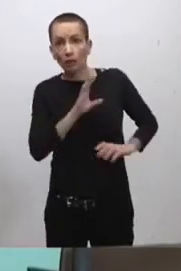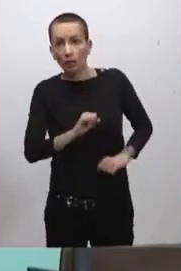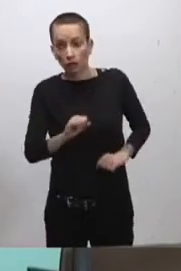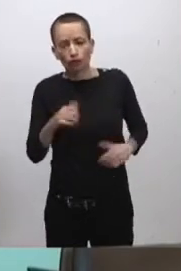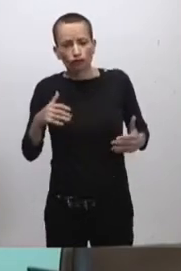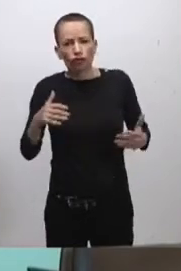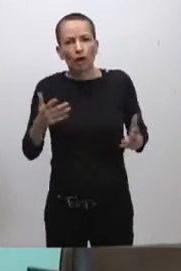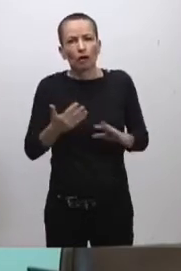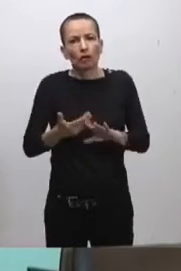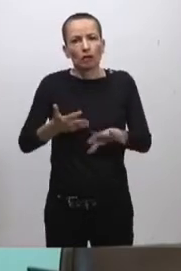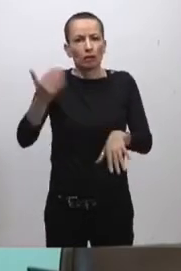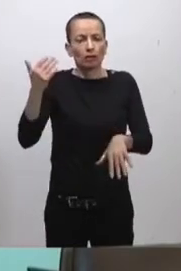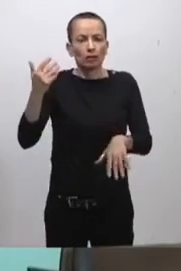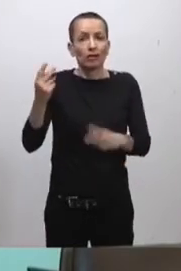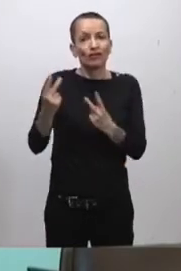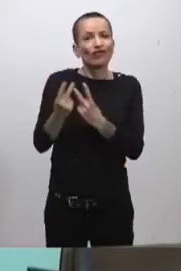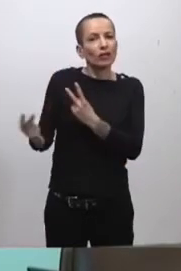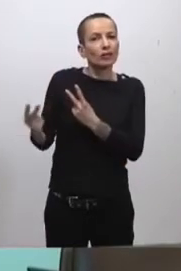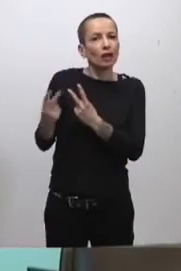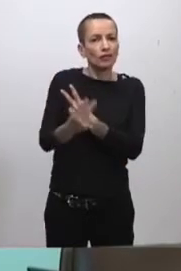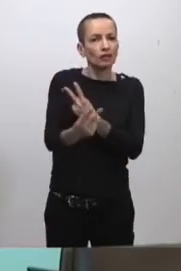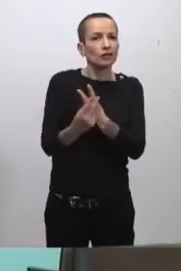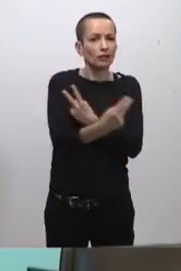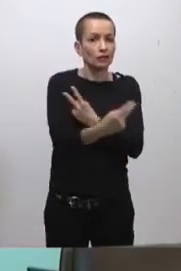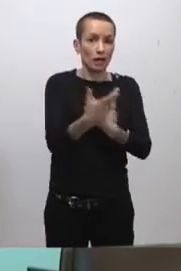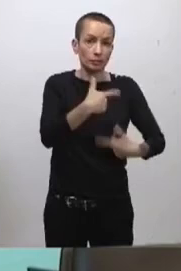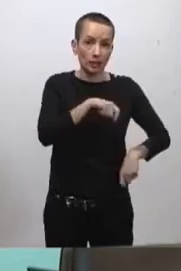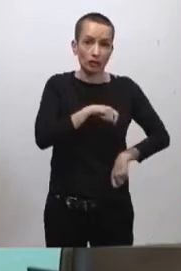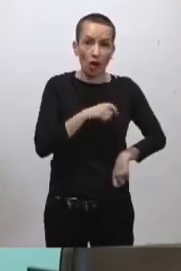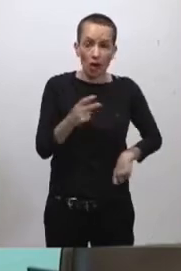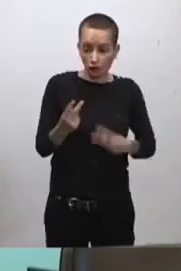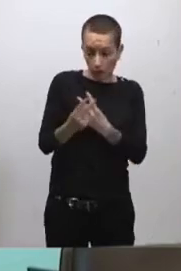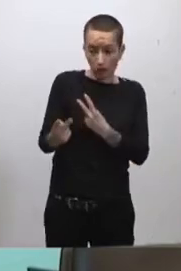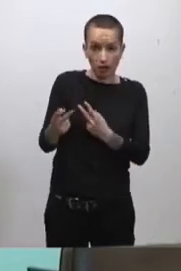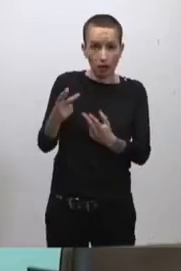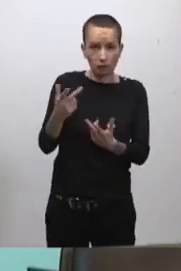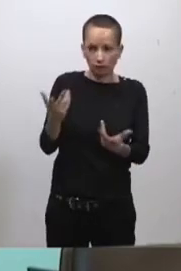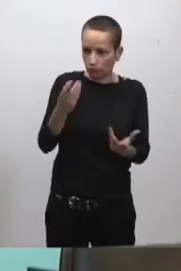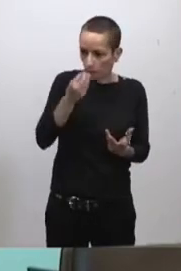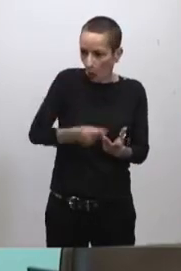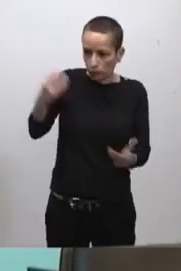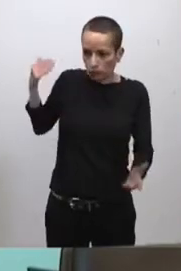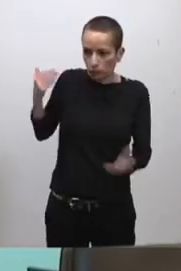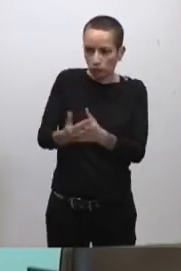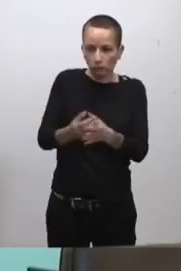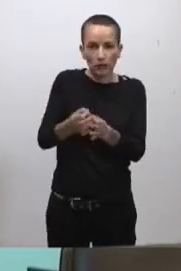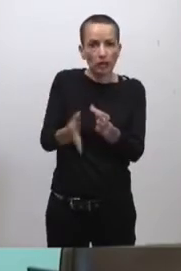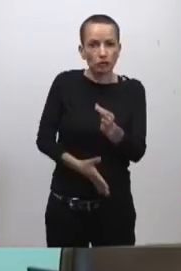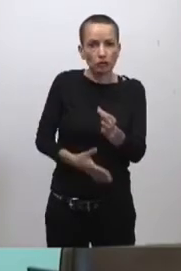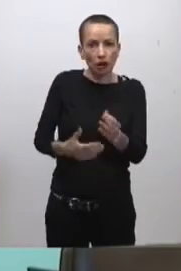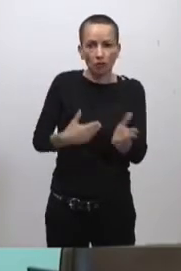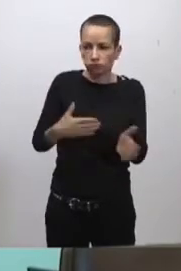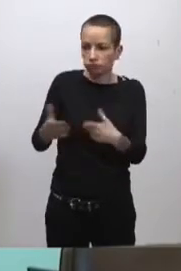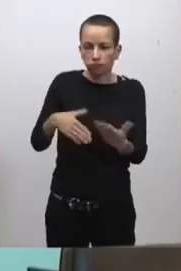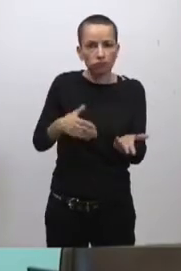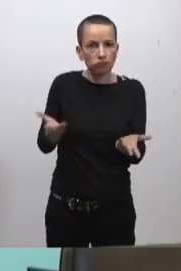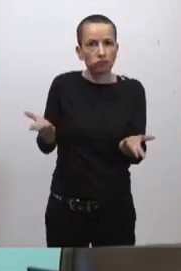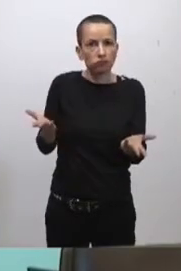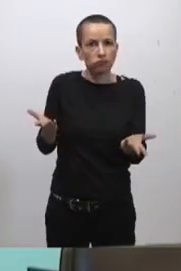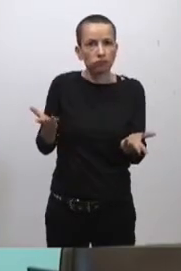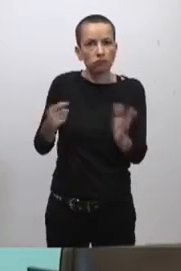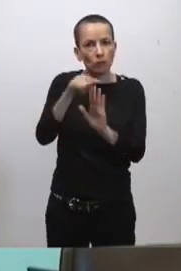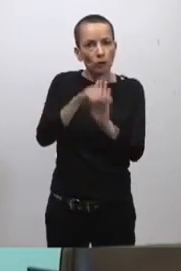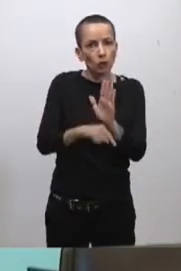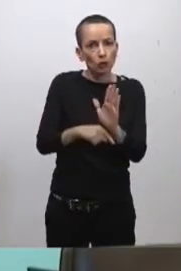eu lieu chez nos voisins espagnols et qui a plutôt donné de bons résultats pour mettre en œuvre efficacement un certain nombre de